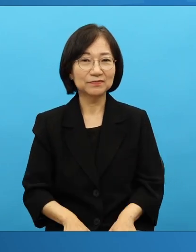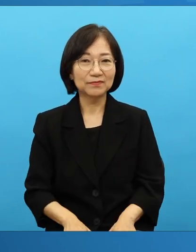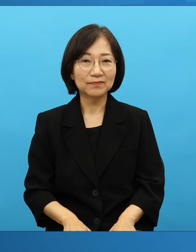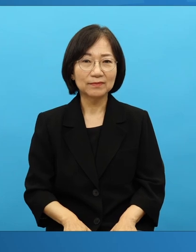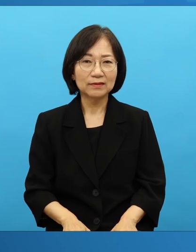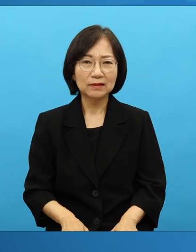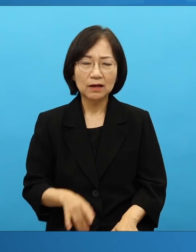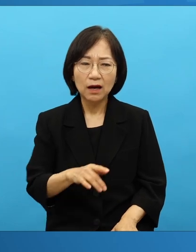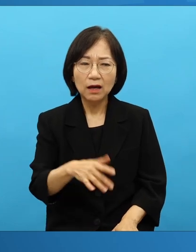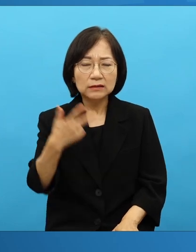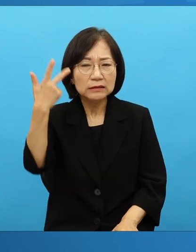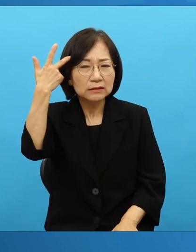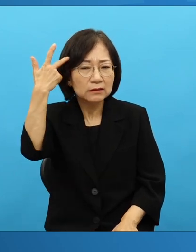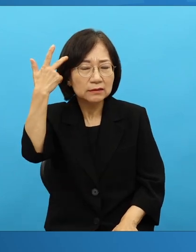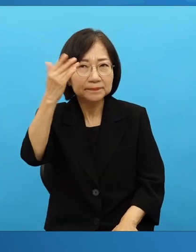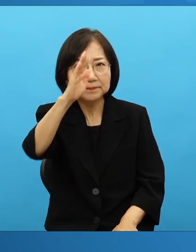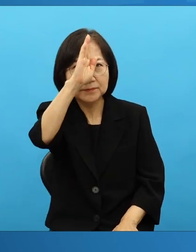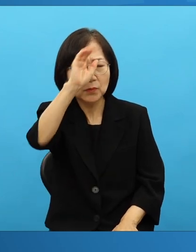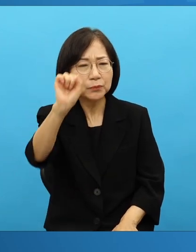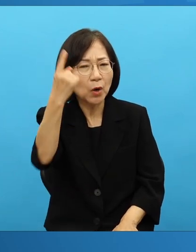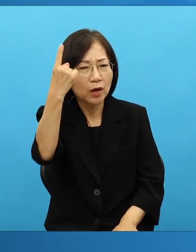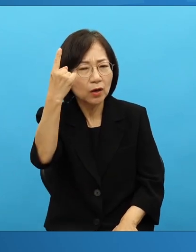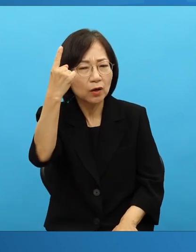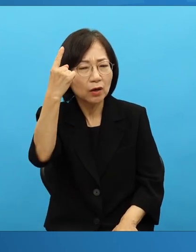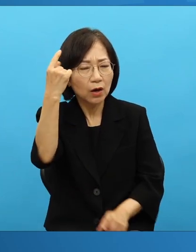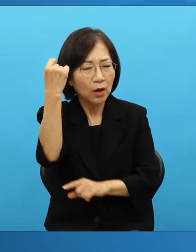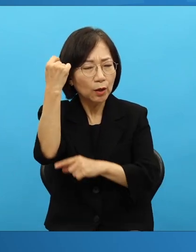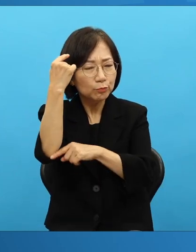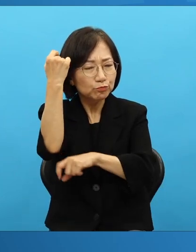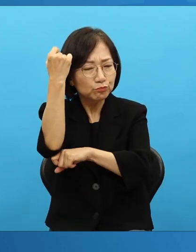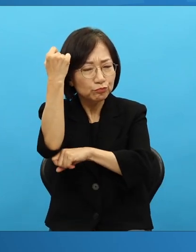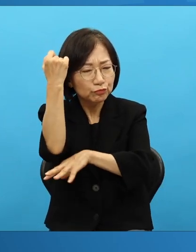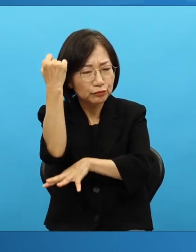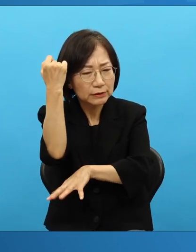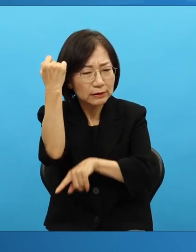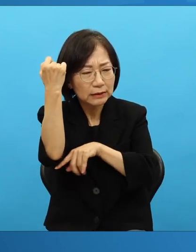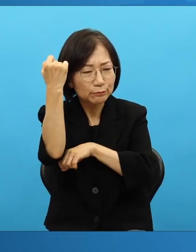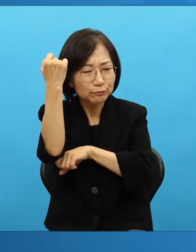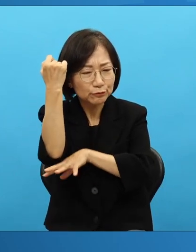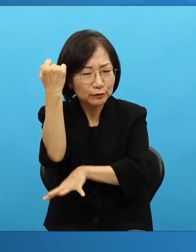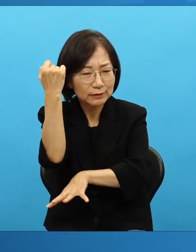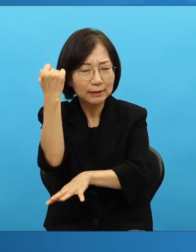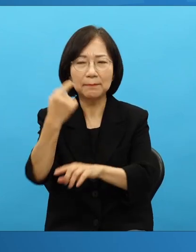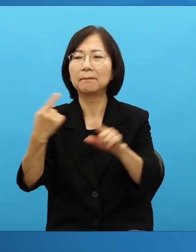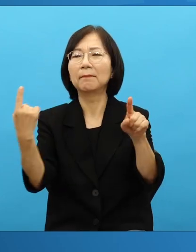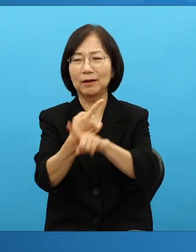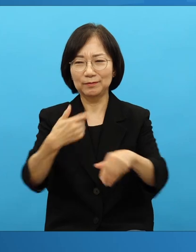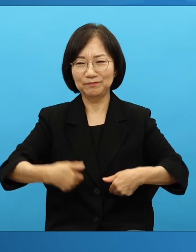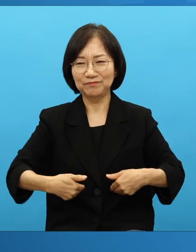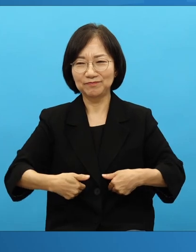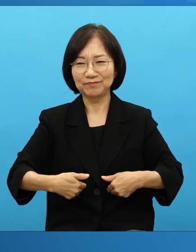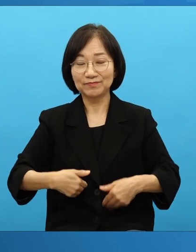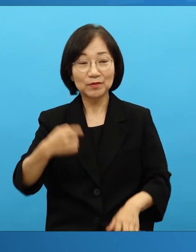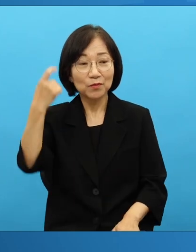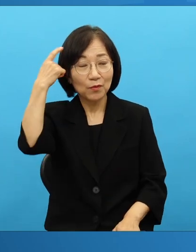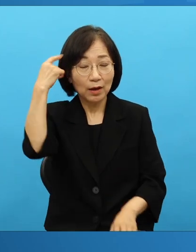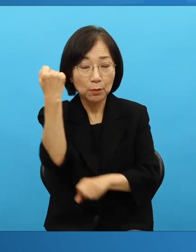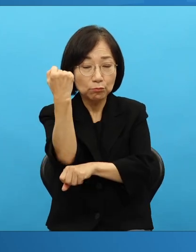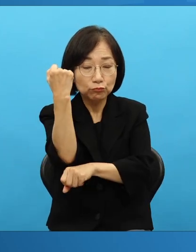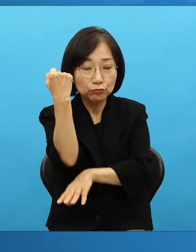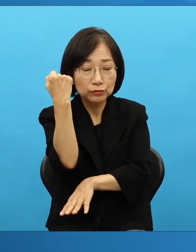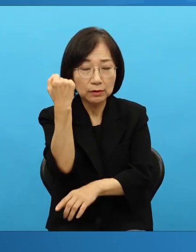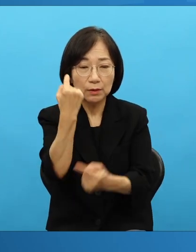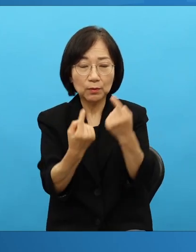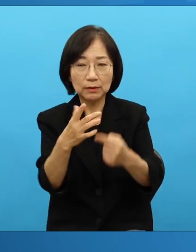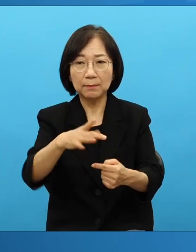뿌리를 바꿔야 되거든요. 其实应该改变那个根。 그 뿌리는 뭔가 각인돼서 이제 체질로 온 거기 때문에 그걸